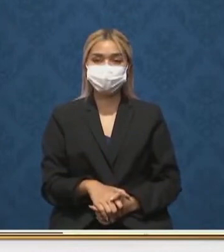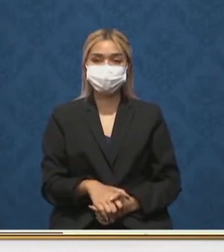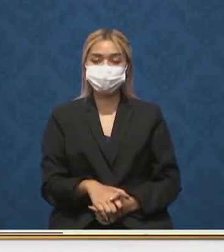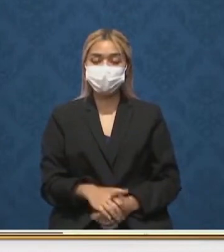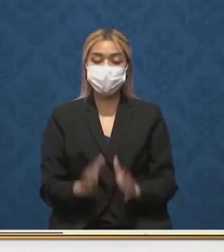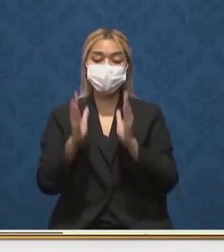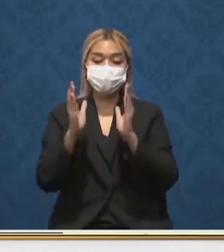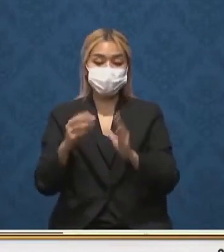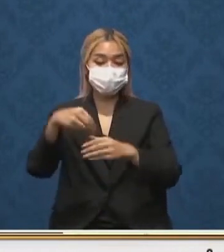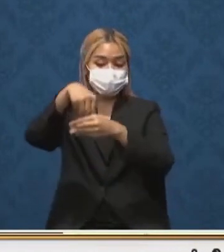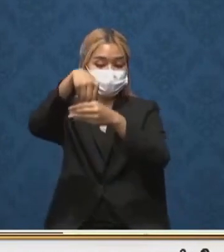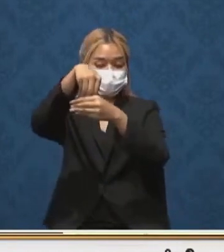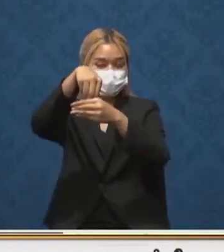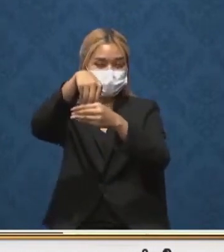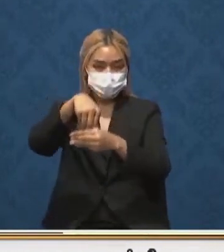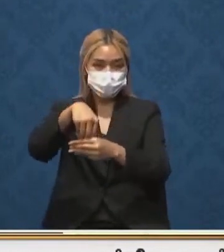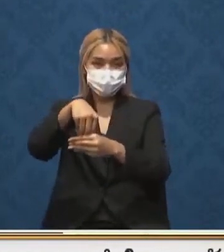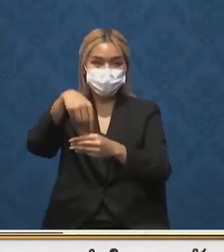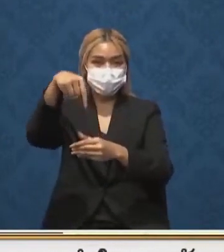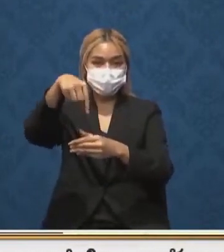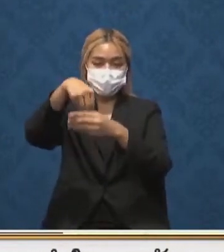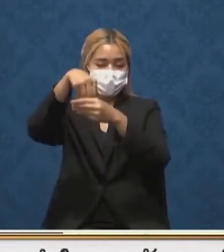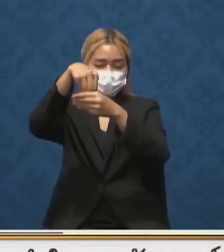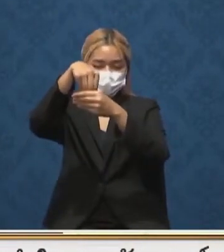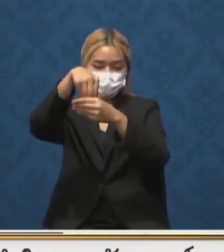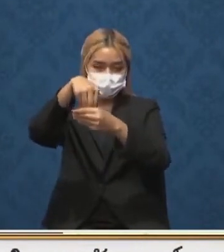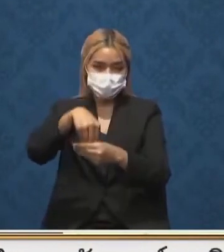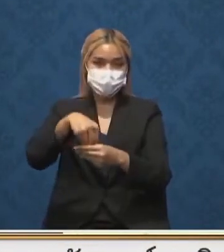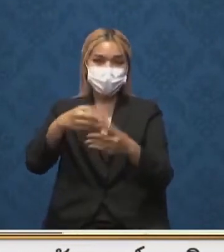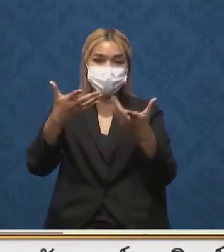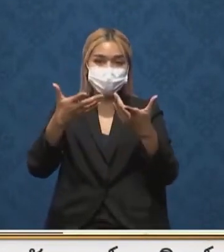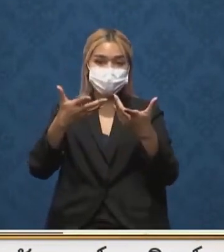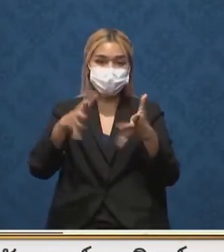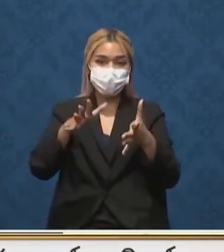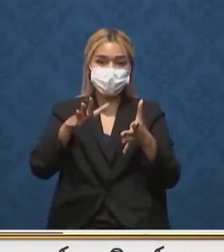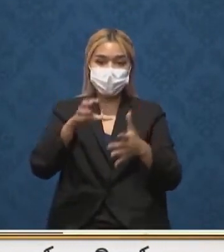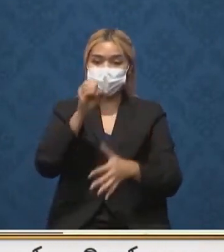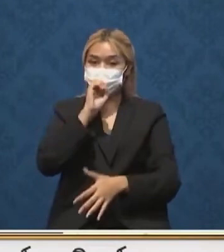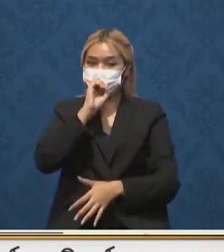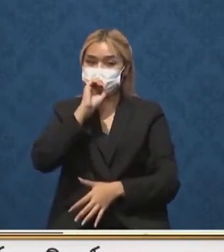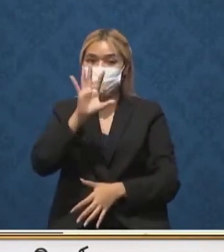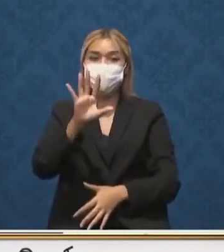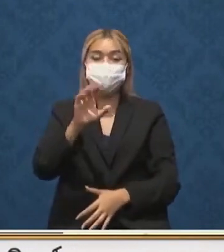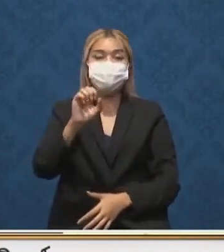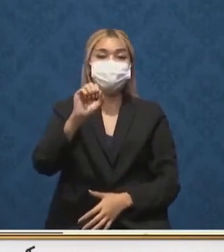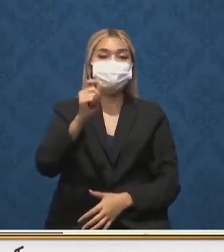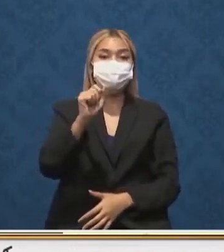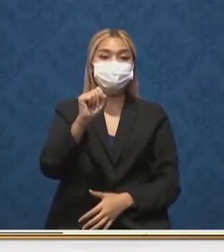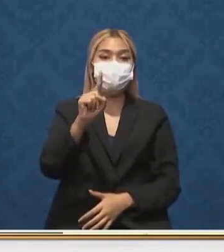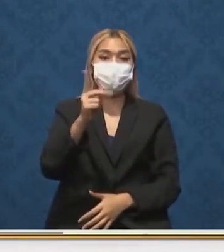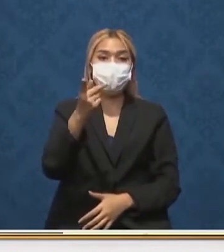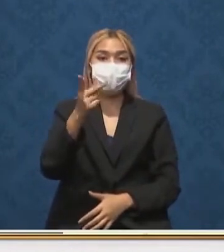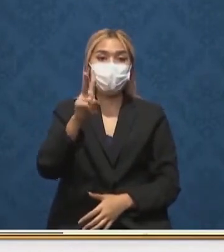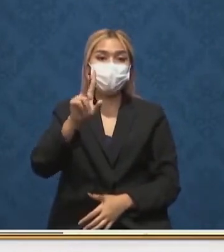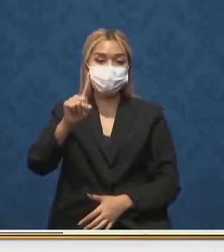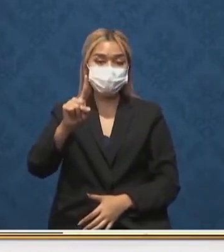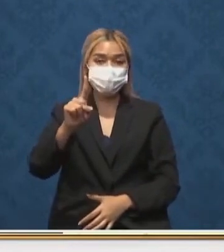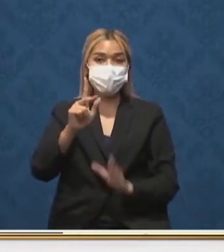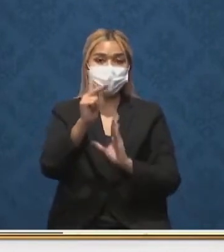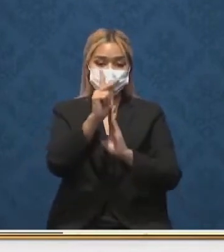ขณะนั้นแต่เค้าไปแจ้งสค 1ต่อมาพัฒนาเป็นหนส3กเทำตามกฎ